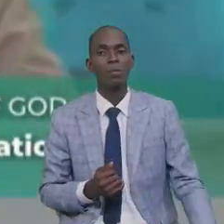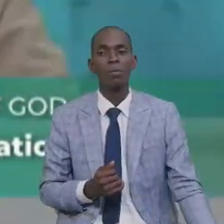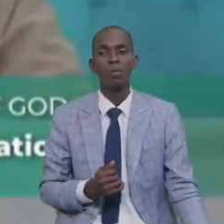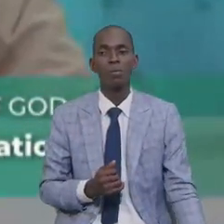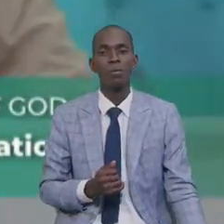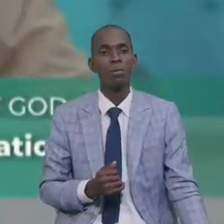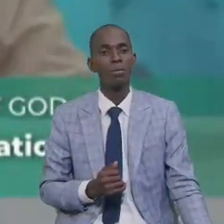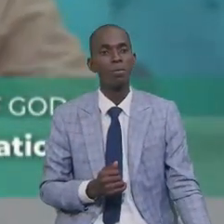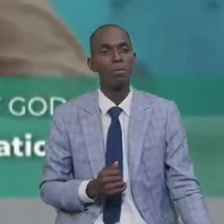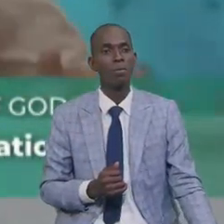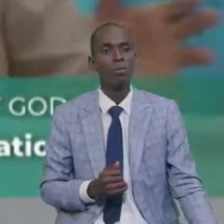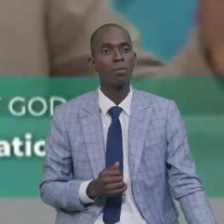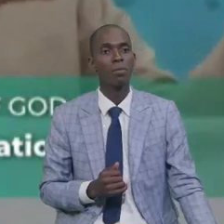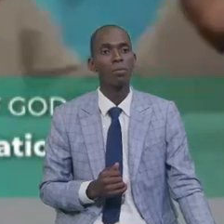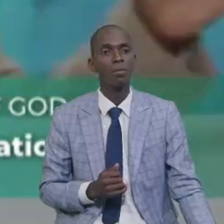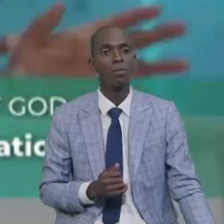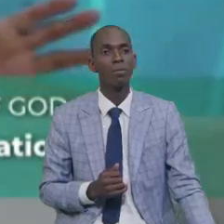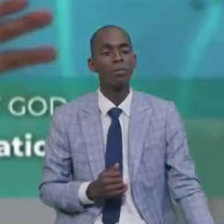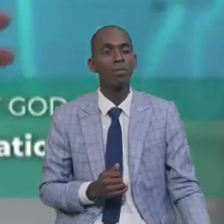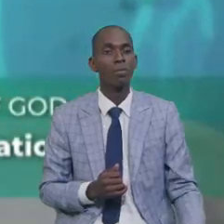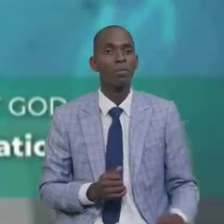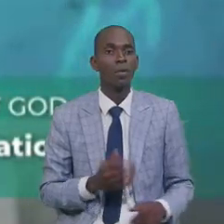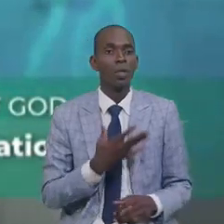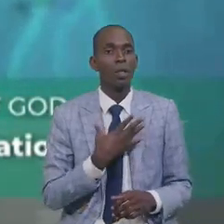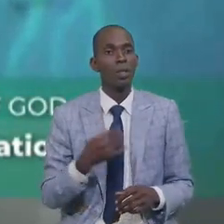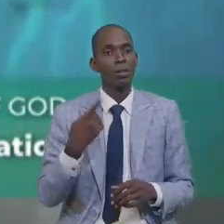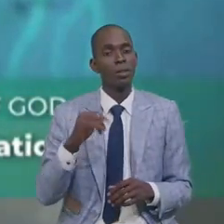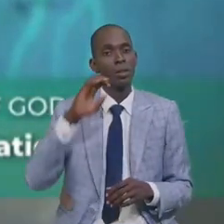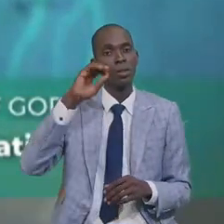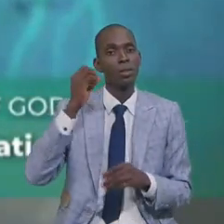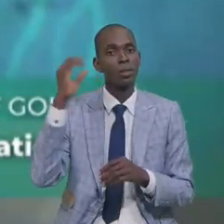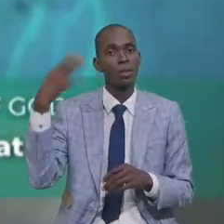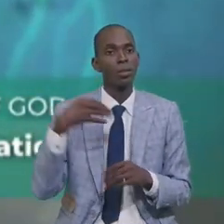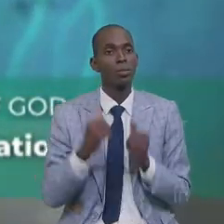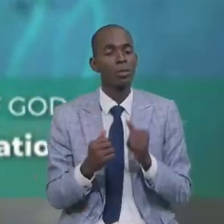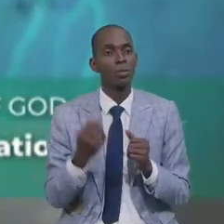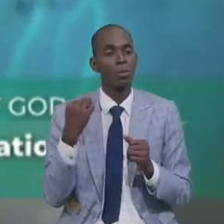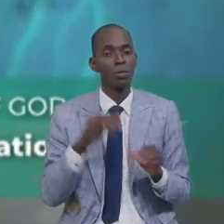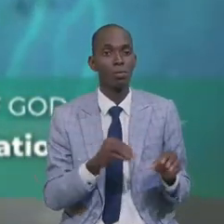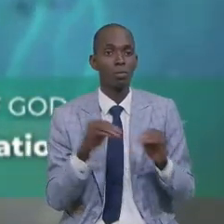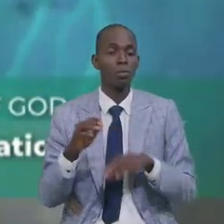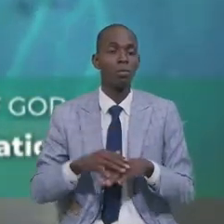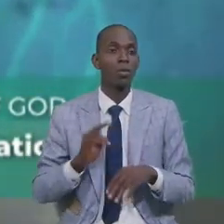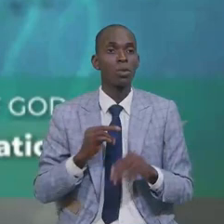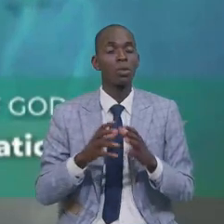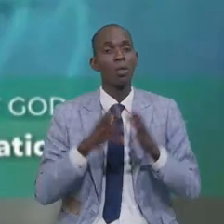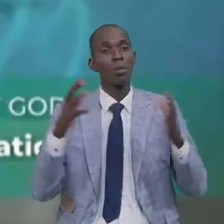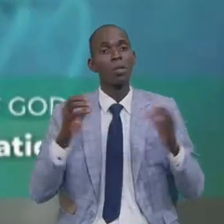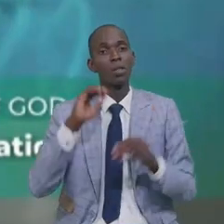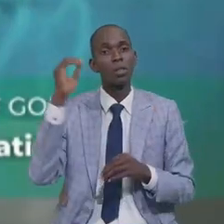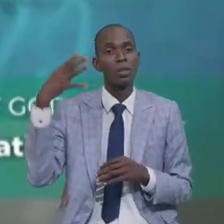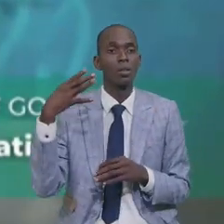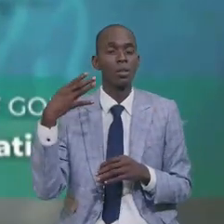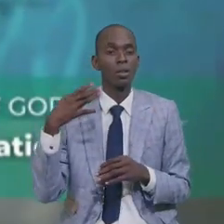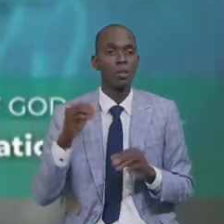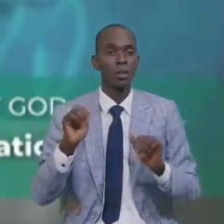La grâce fait de nous des fils de Dieu. Et la même grâce abondante, la grâce